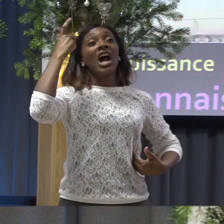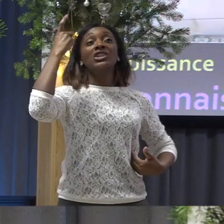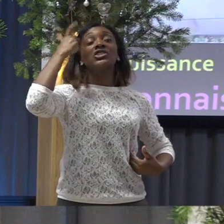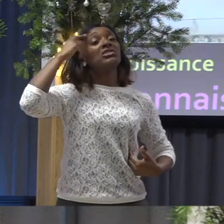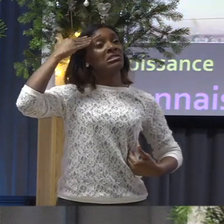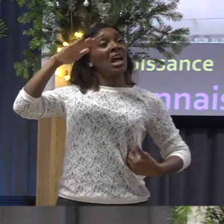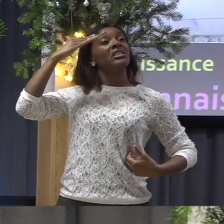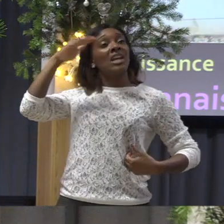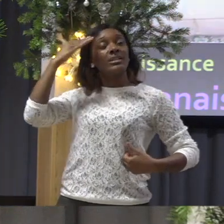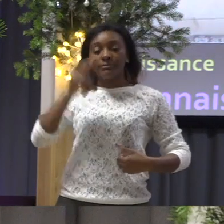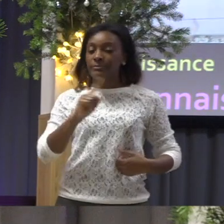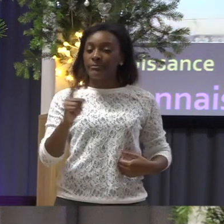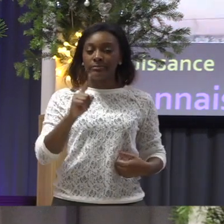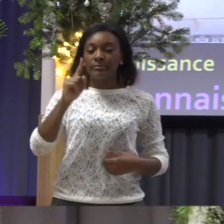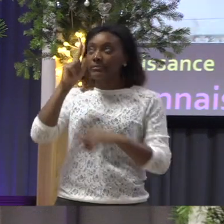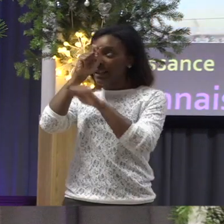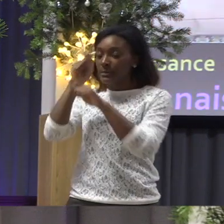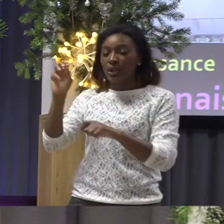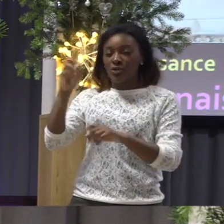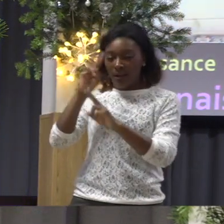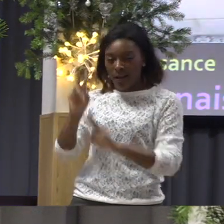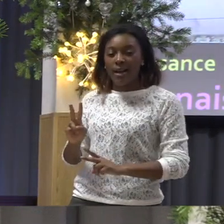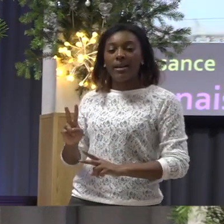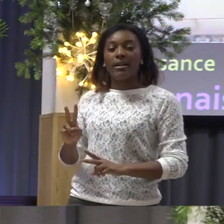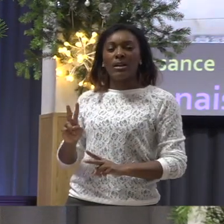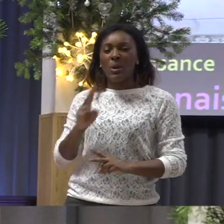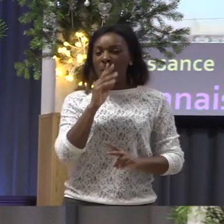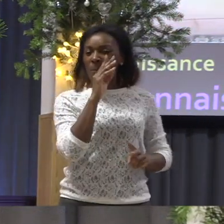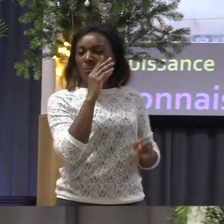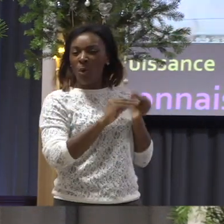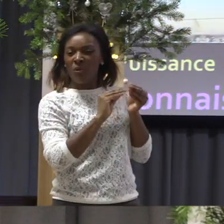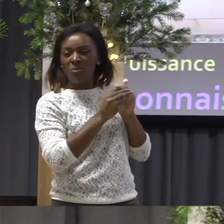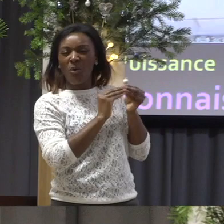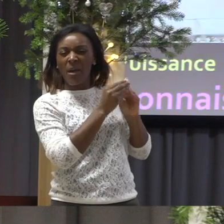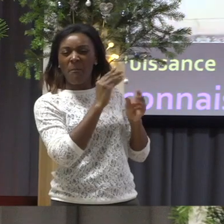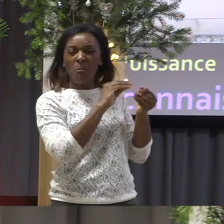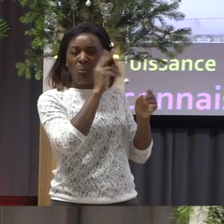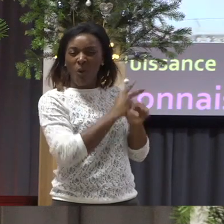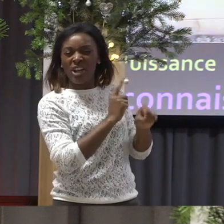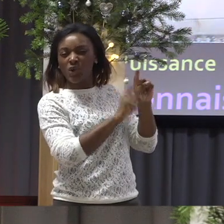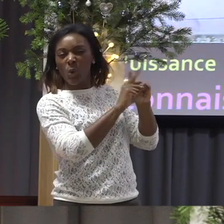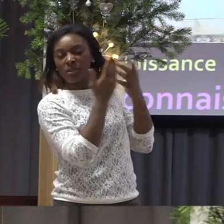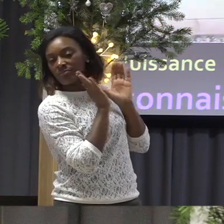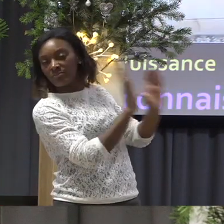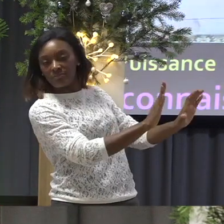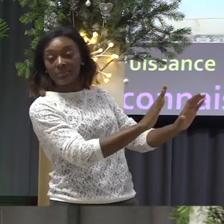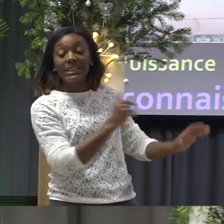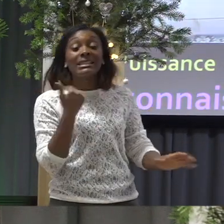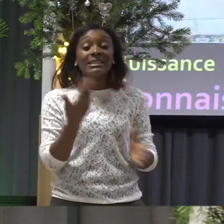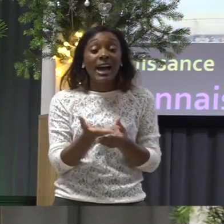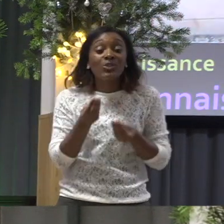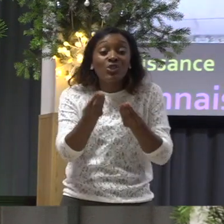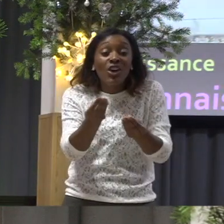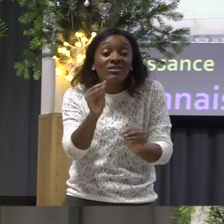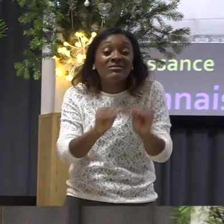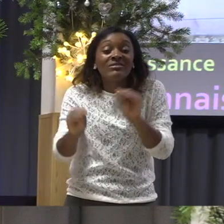pour un sage. Crains l'Éternel et détourne-toi du mal. Ce sera une bonne médecine qui t'assurera la